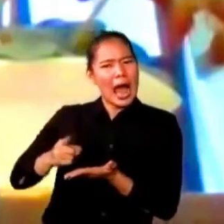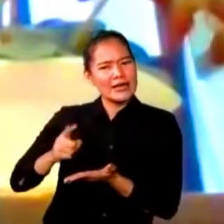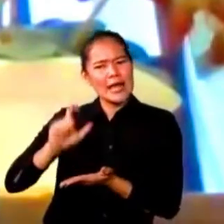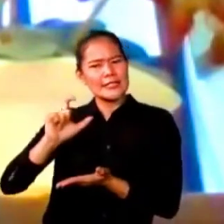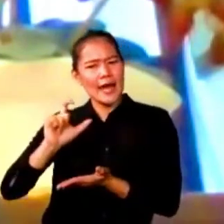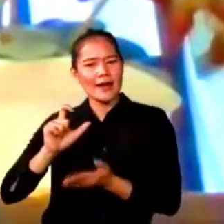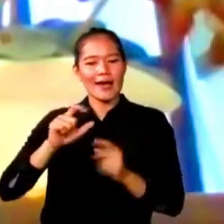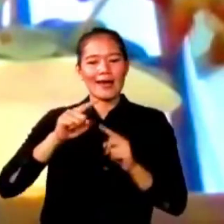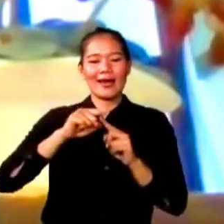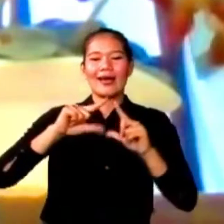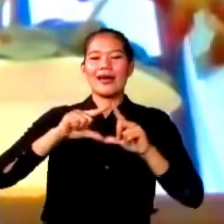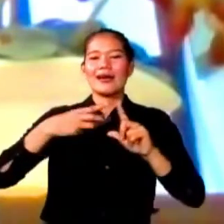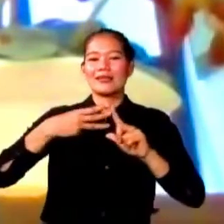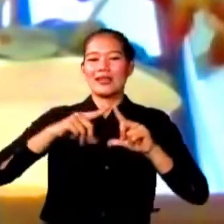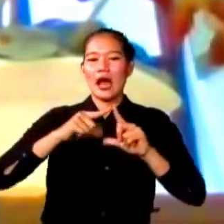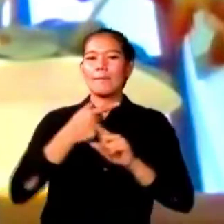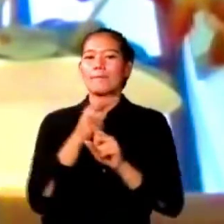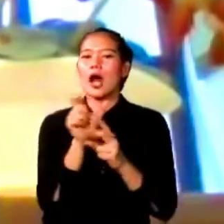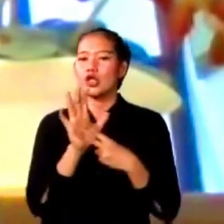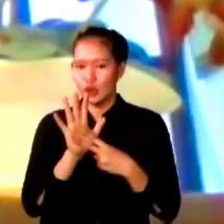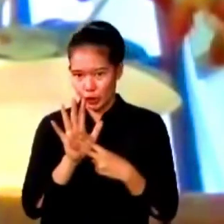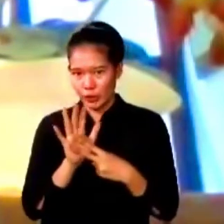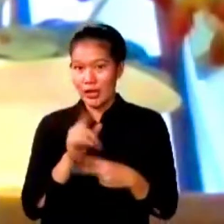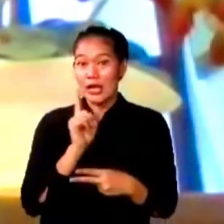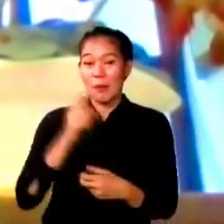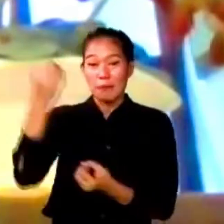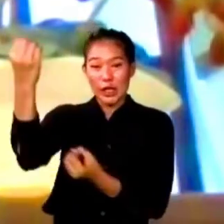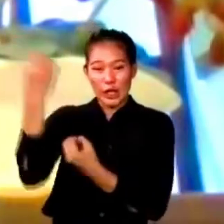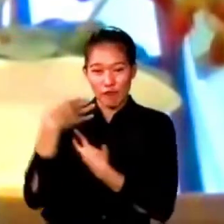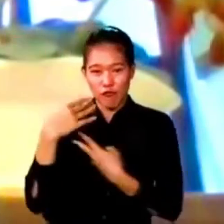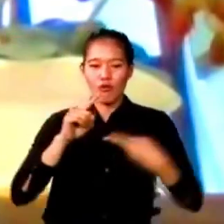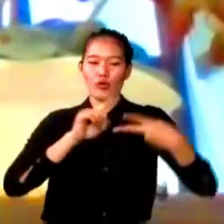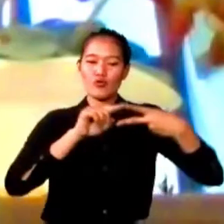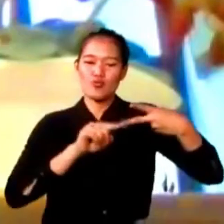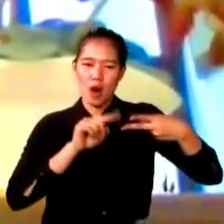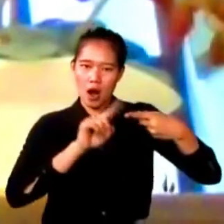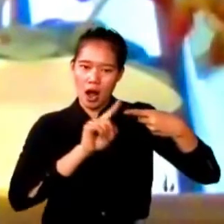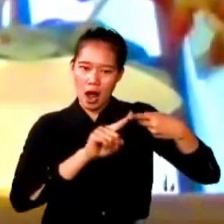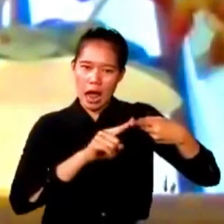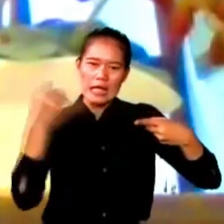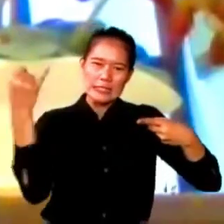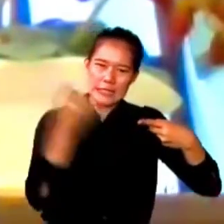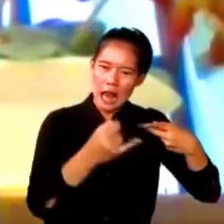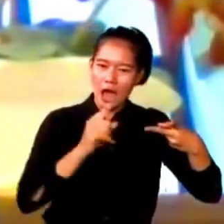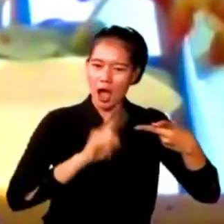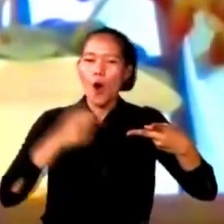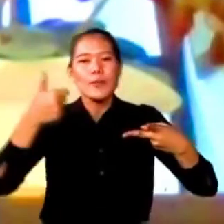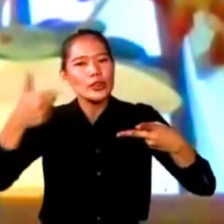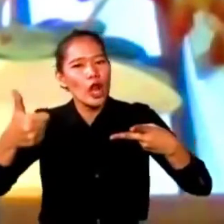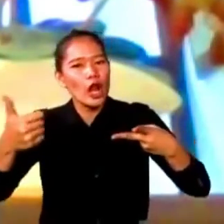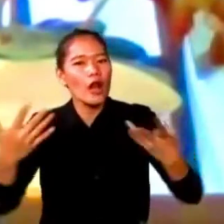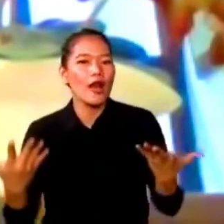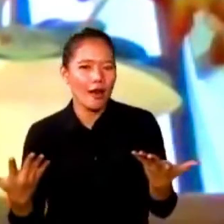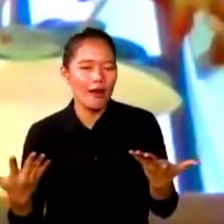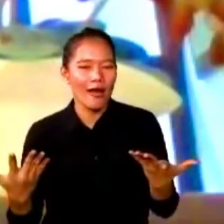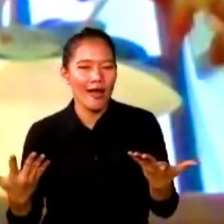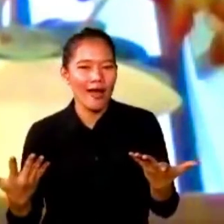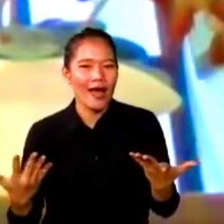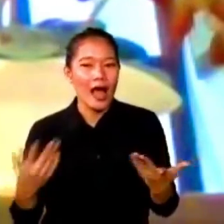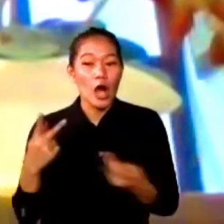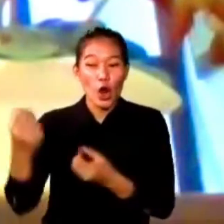tabayyun karena didalam informasi itu ada dua kemungkinan kemungkinan salah dan kemungkinan benar ngedunke